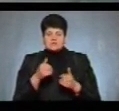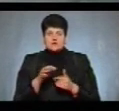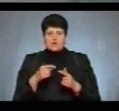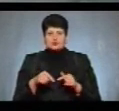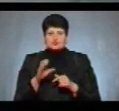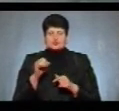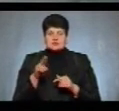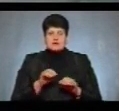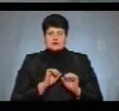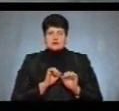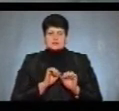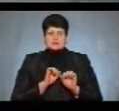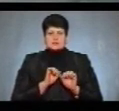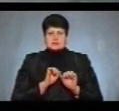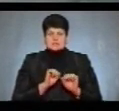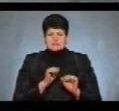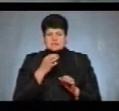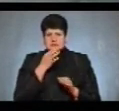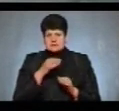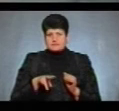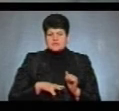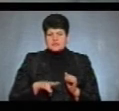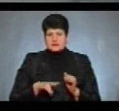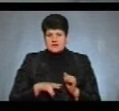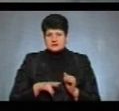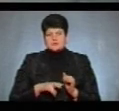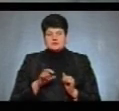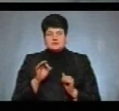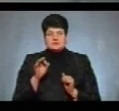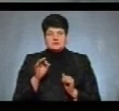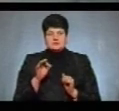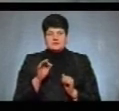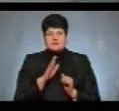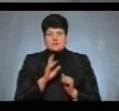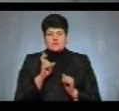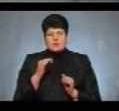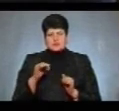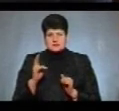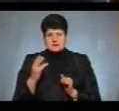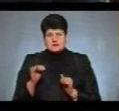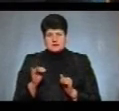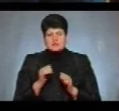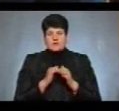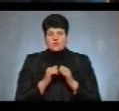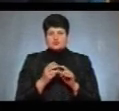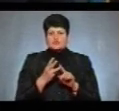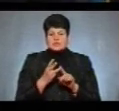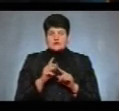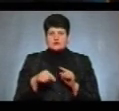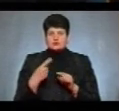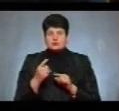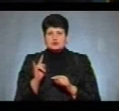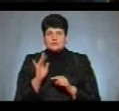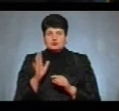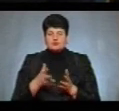соціального захисту, повідомив директор Департаменту соціального захисту населення облдержадміністрації Вадим Боярський. На кожну третю і наступну дитину